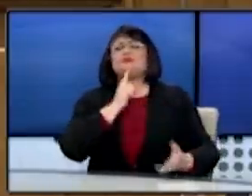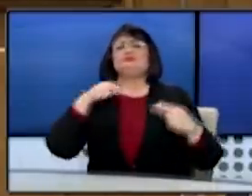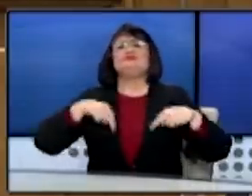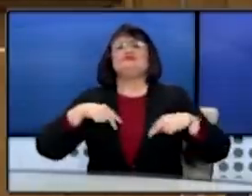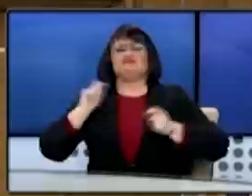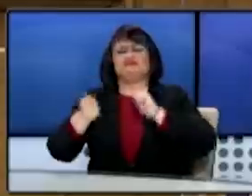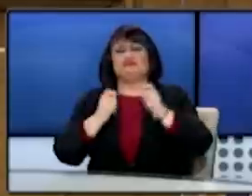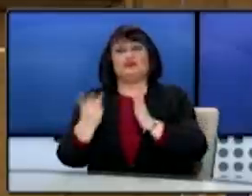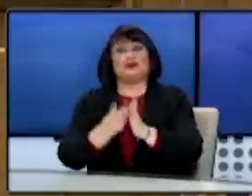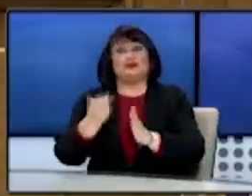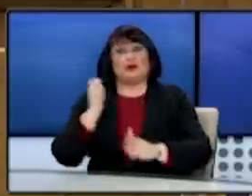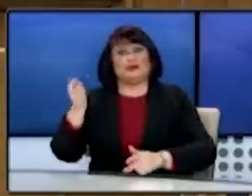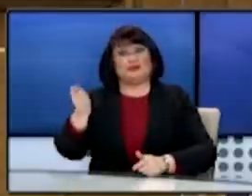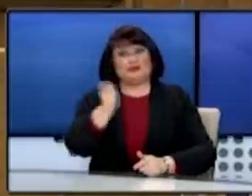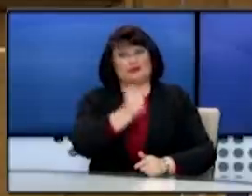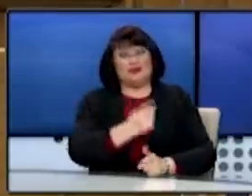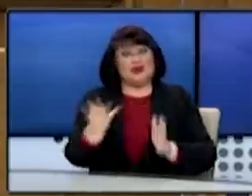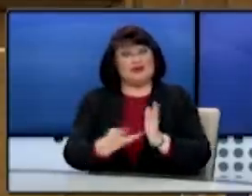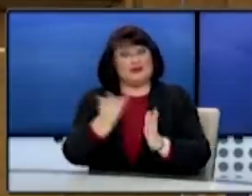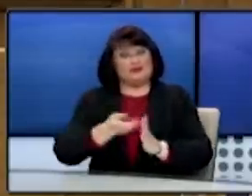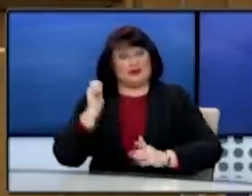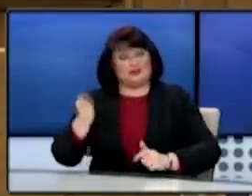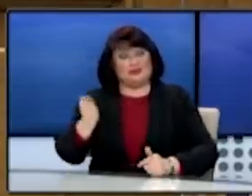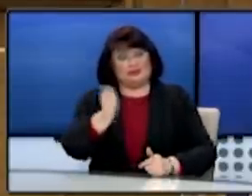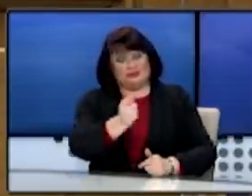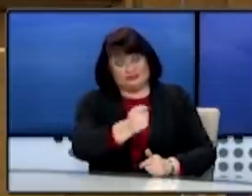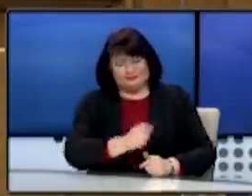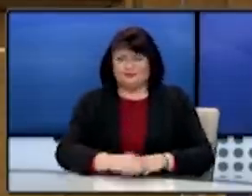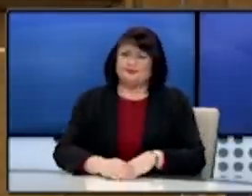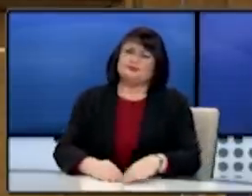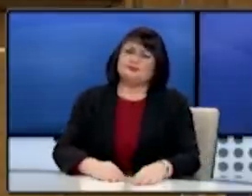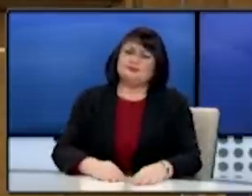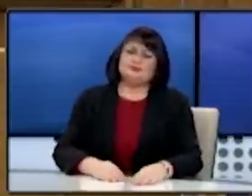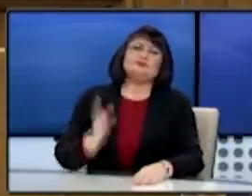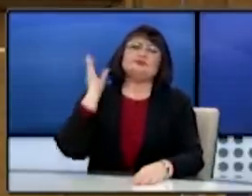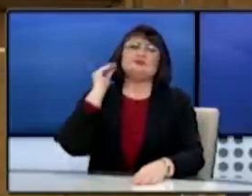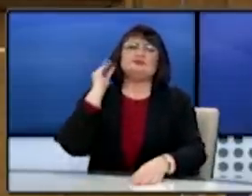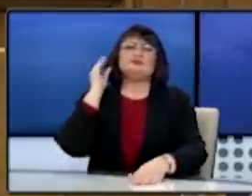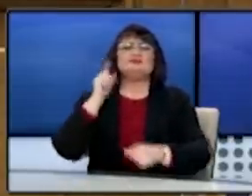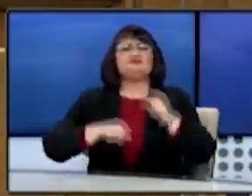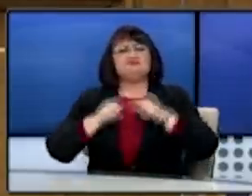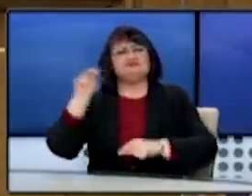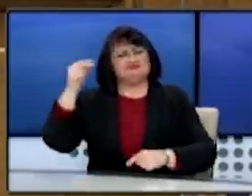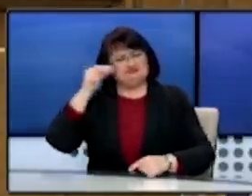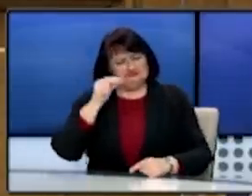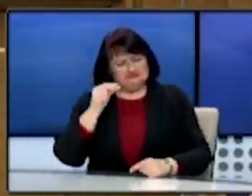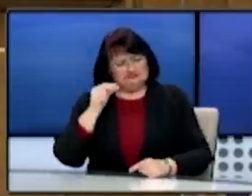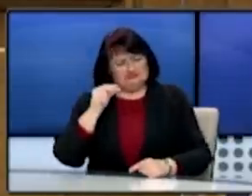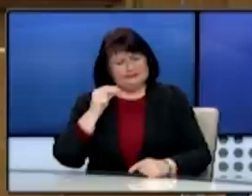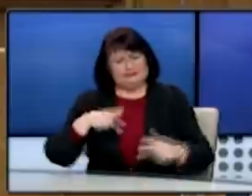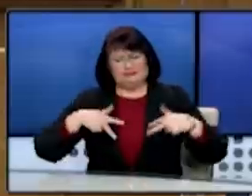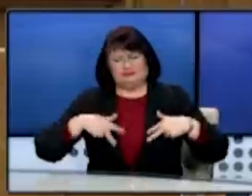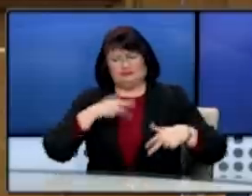υπουργεία, τριπλασιάζονται και τετραπλασιάζονται. Ακούσαμε και ορισμένους βουλευτές